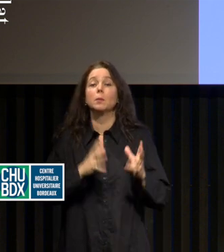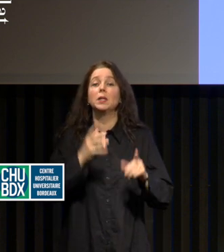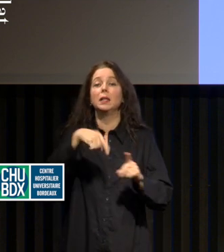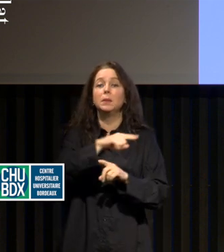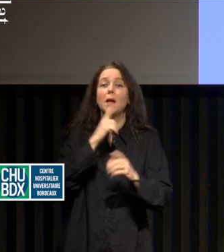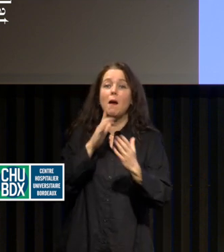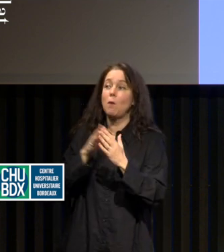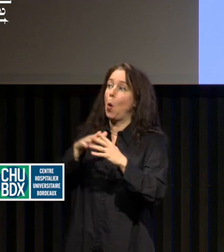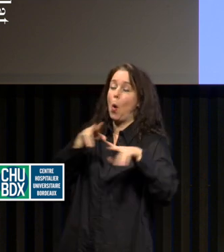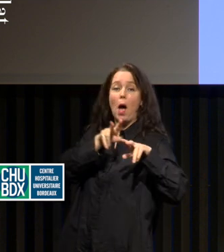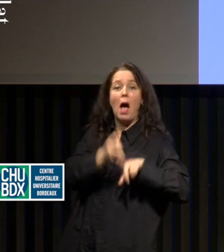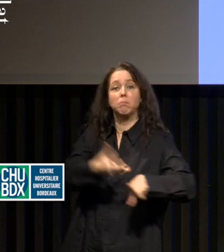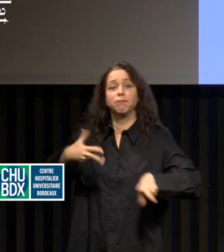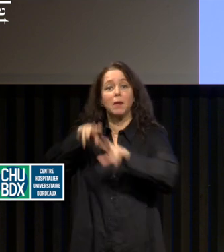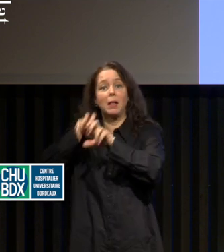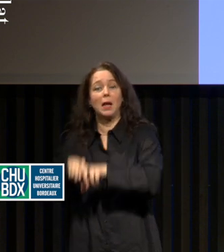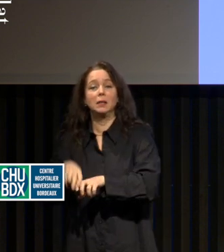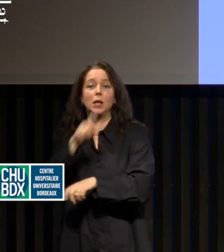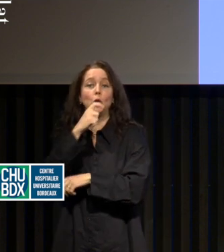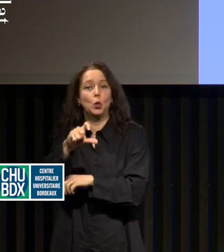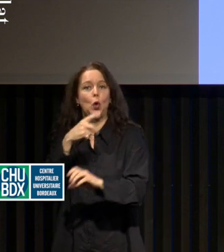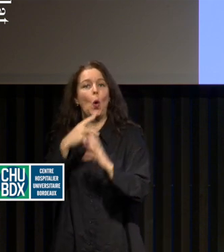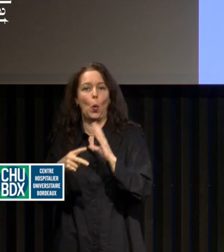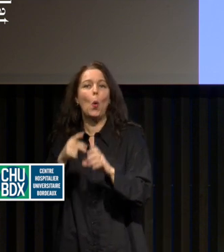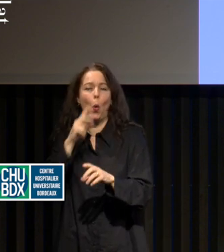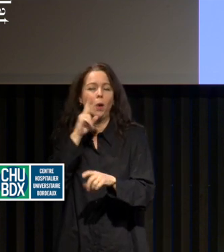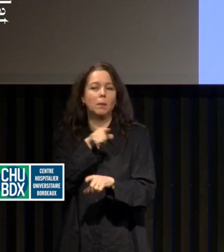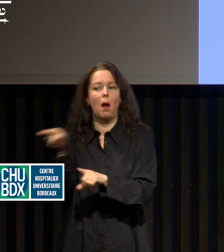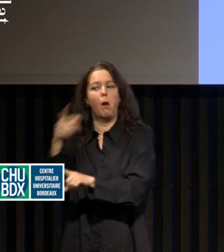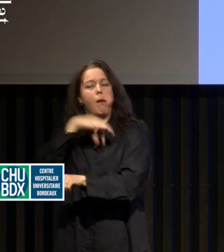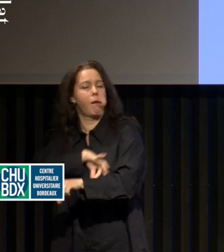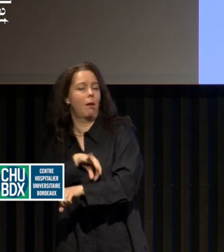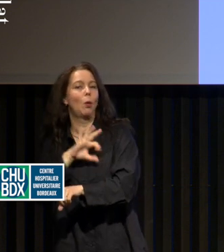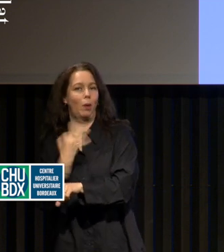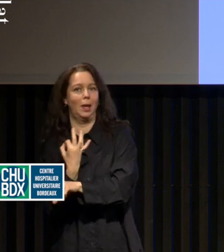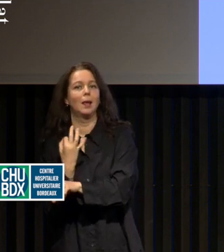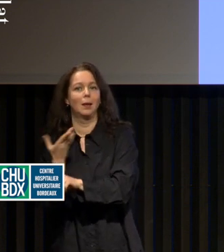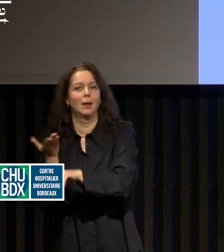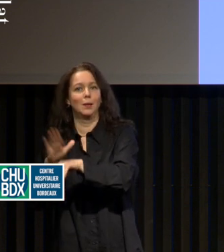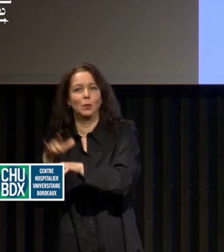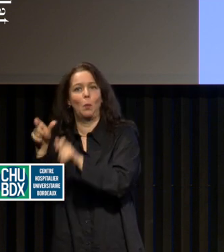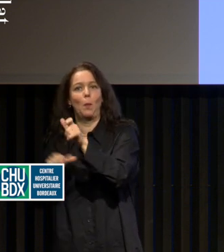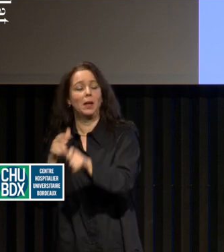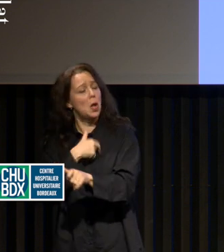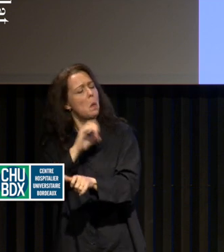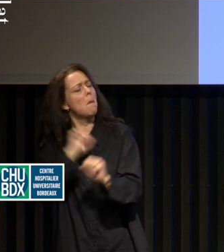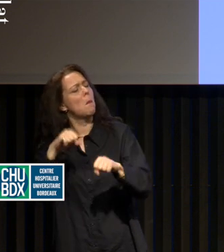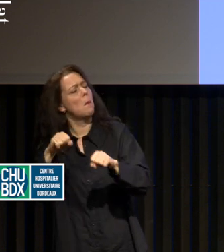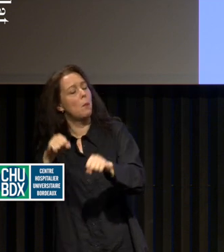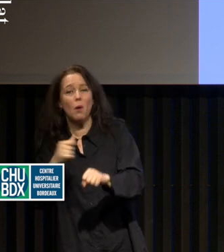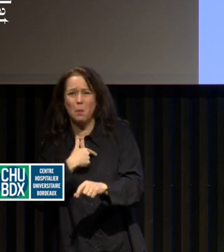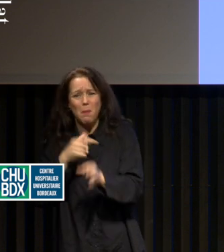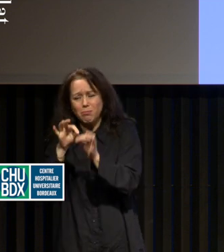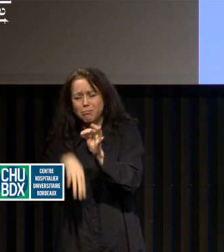200 euros. Ça ne sera pas perdu pour tout le monde. Vous inquiétez pas. Mais ça n'a aucune pertinence et personne aujourd'hui n'est